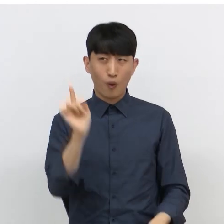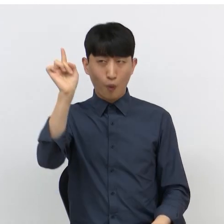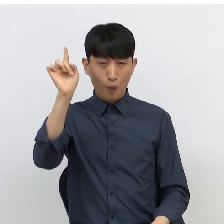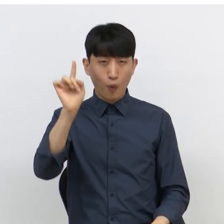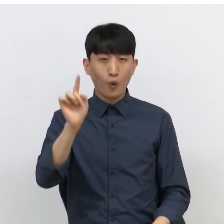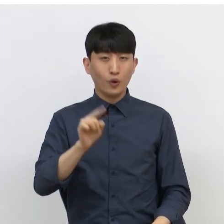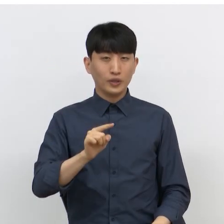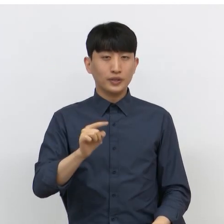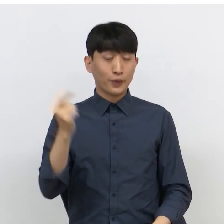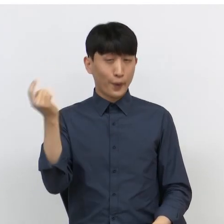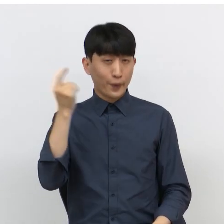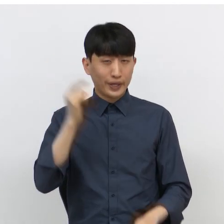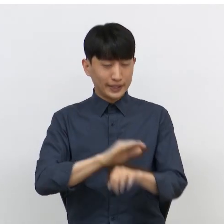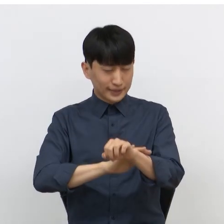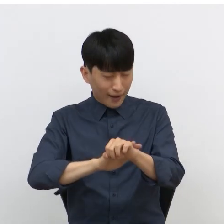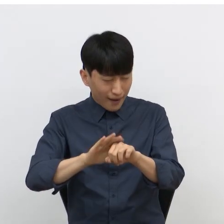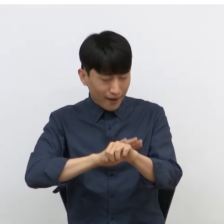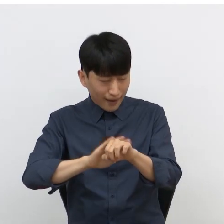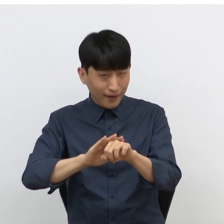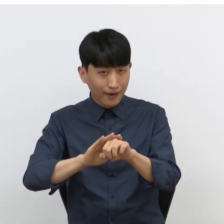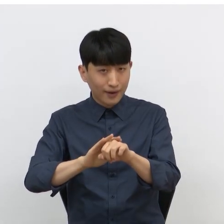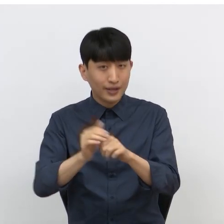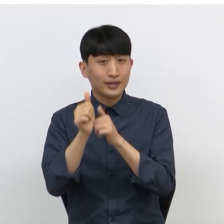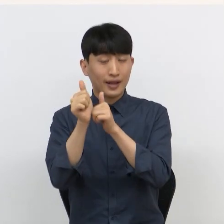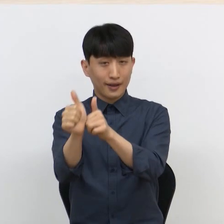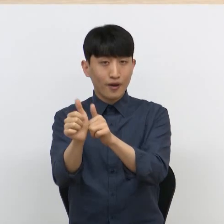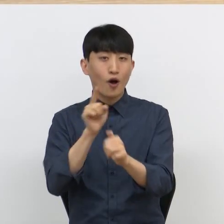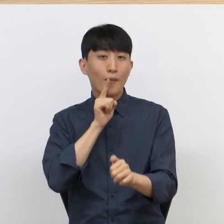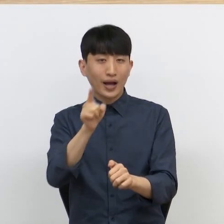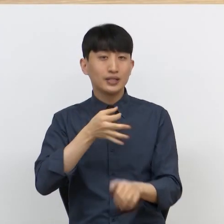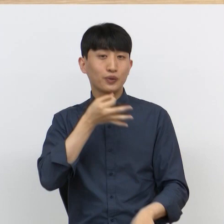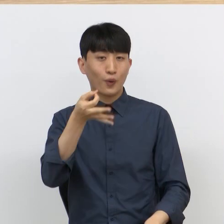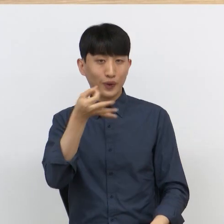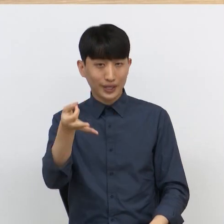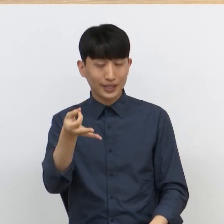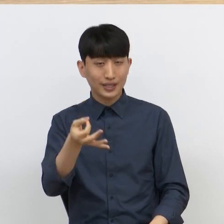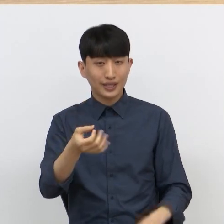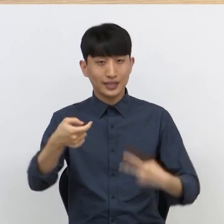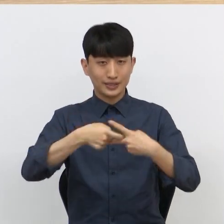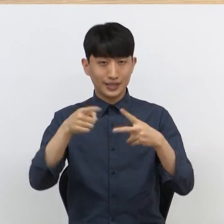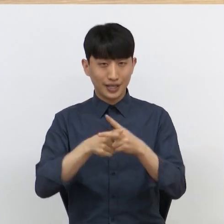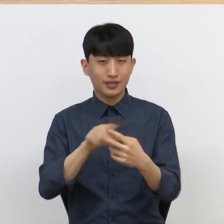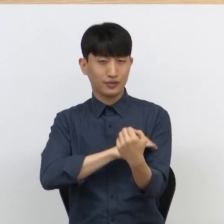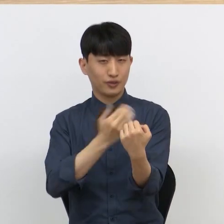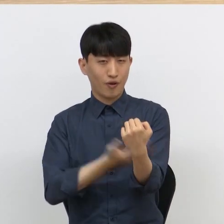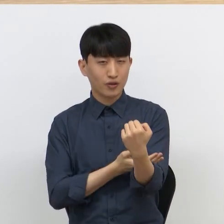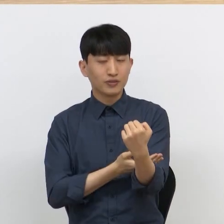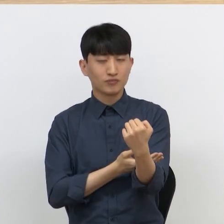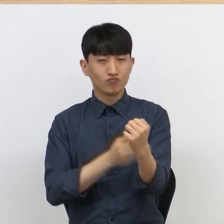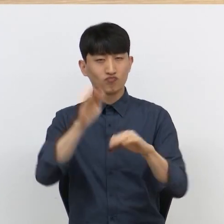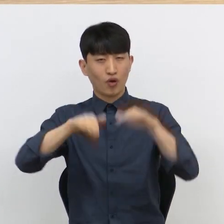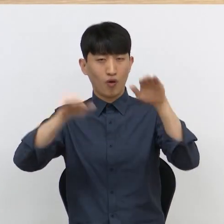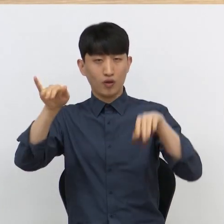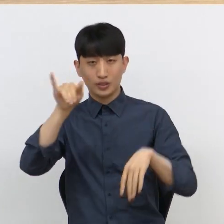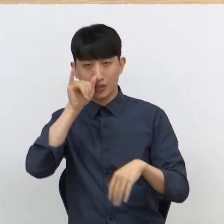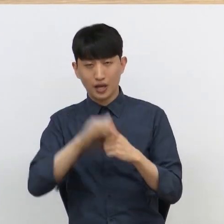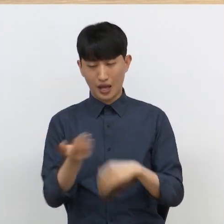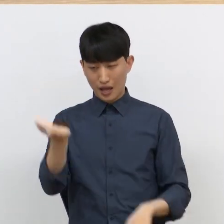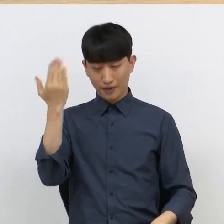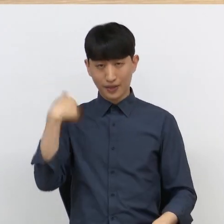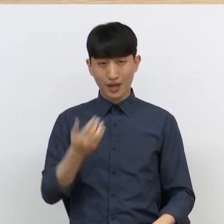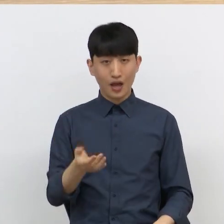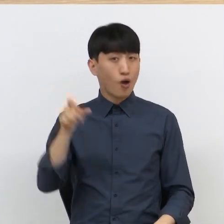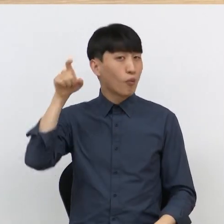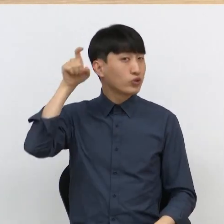어떻게 듣느냐에 따라서 이 말소리 듣는 능력이 많이 바뀌거든요. 예전에 보청기로는